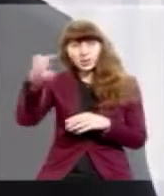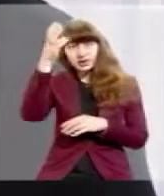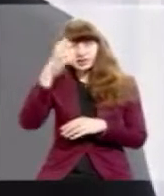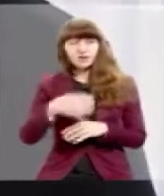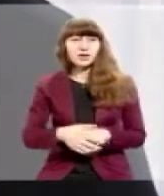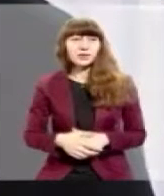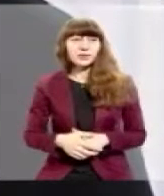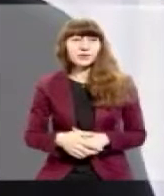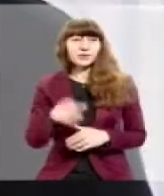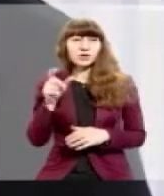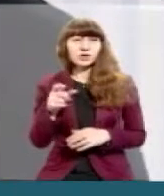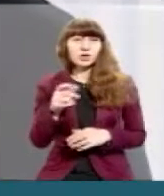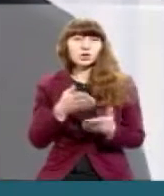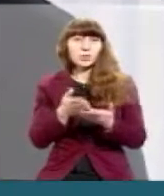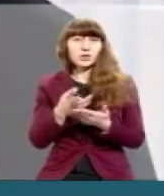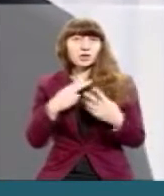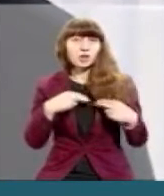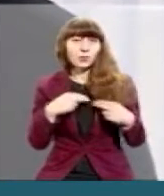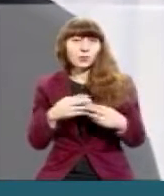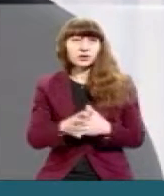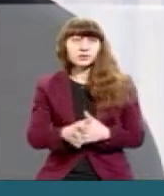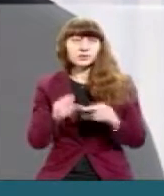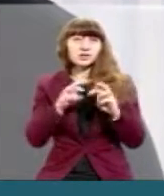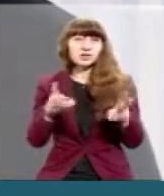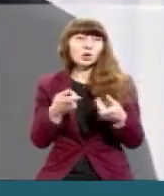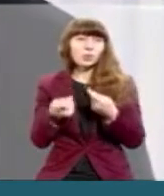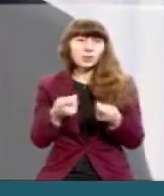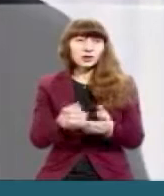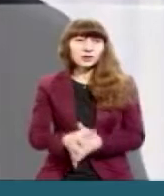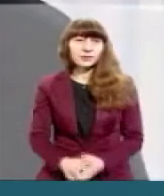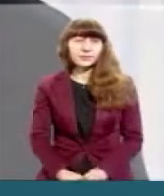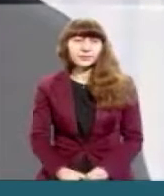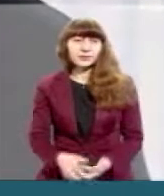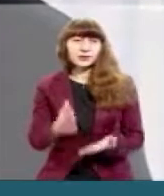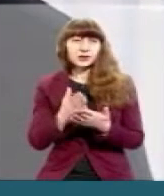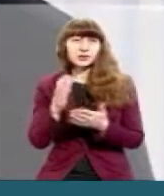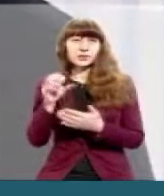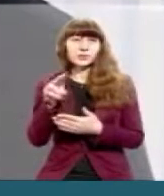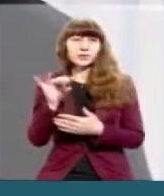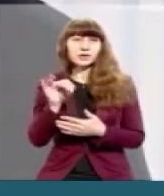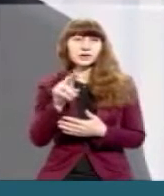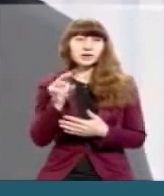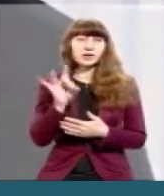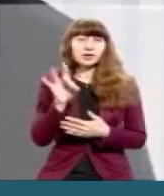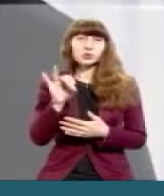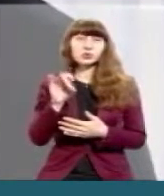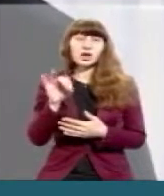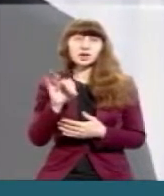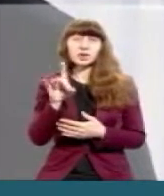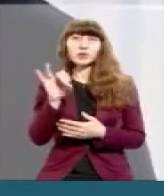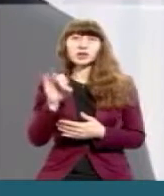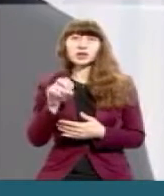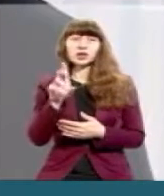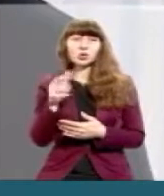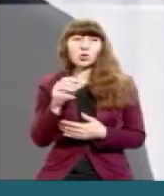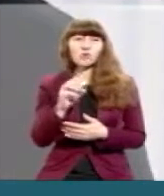науки. То есть это человек, который уже напрямую работает с личным самоуправлением, скажет. А также у нас есть спикеры там, Султан Алайбергенов, он является